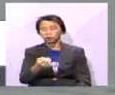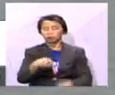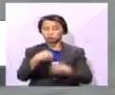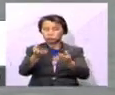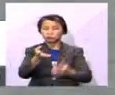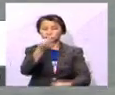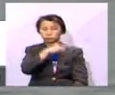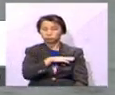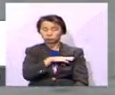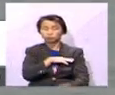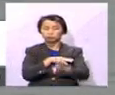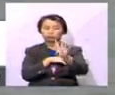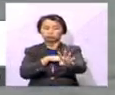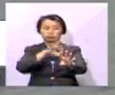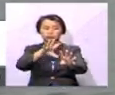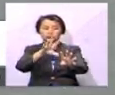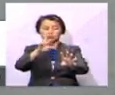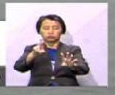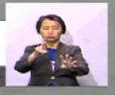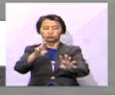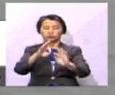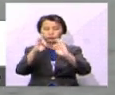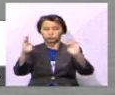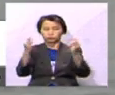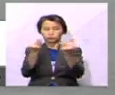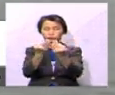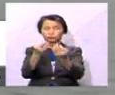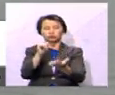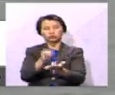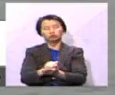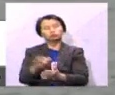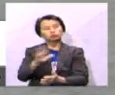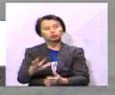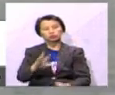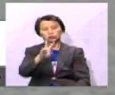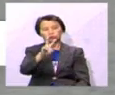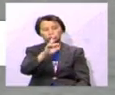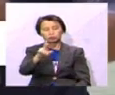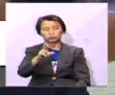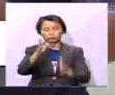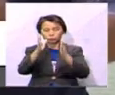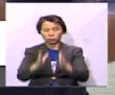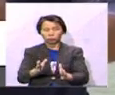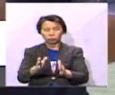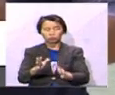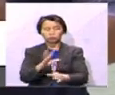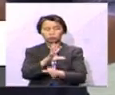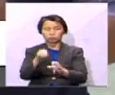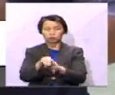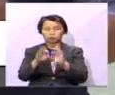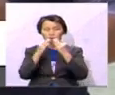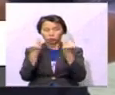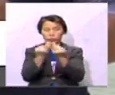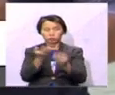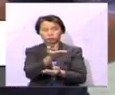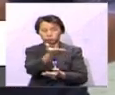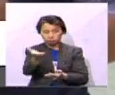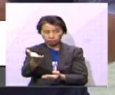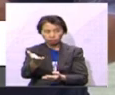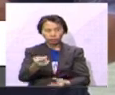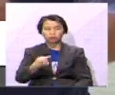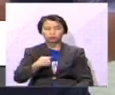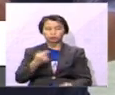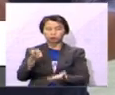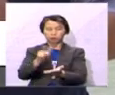kepada 452 isi rumah, iaitu kira-kira hampir 2,000 penduduk tempatan termasuk keluarga mereka. Taufik